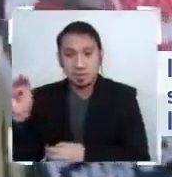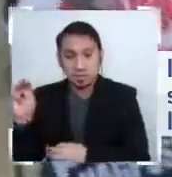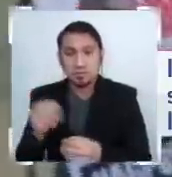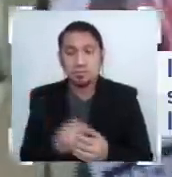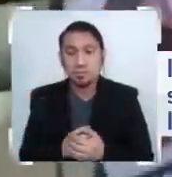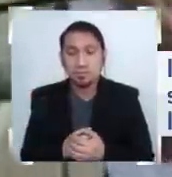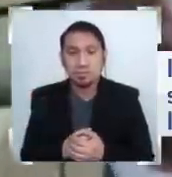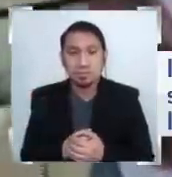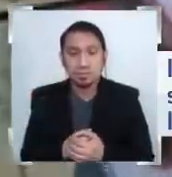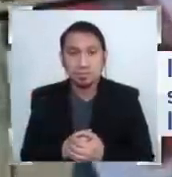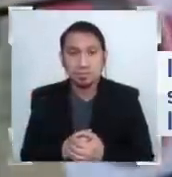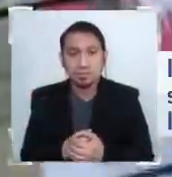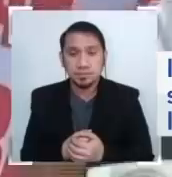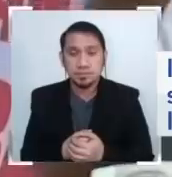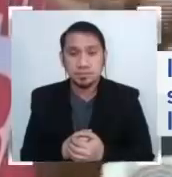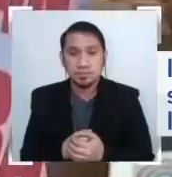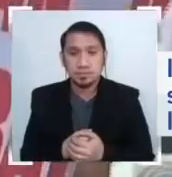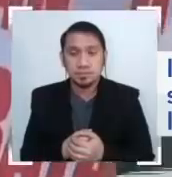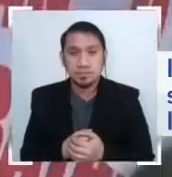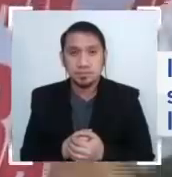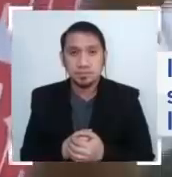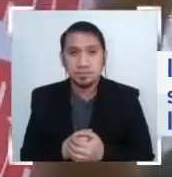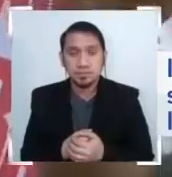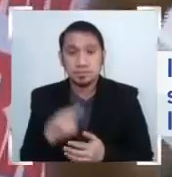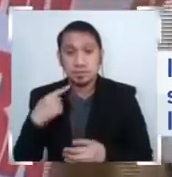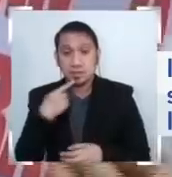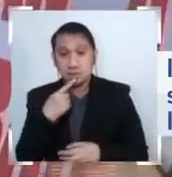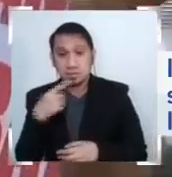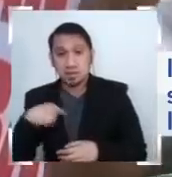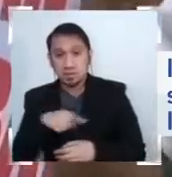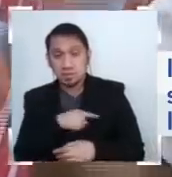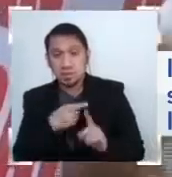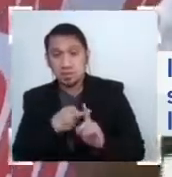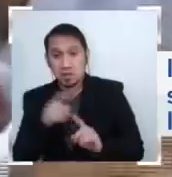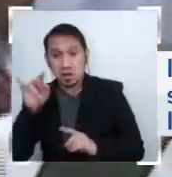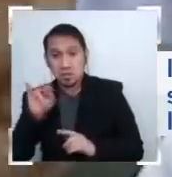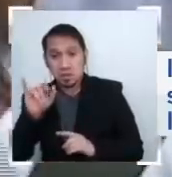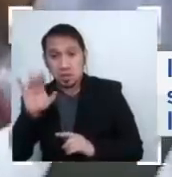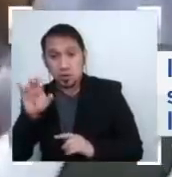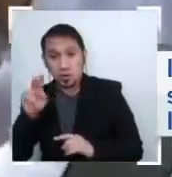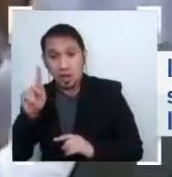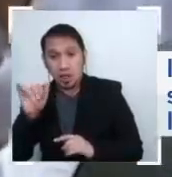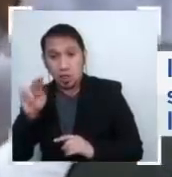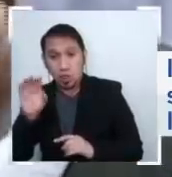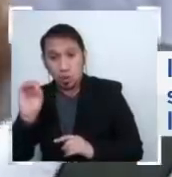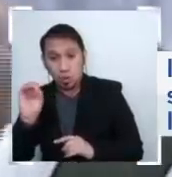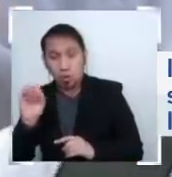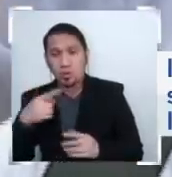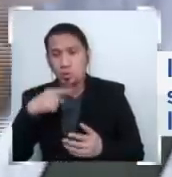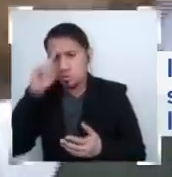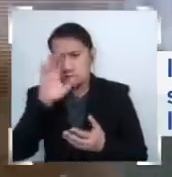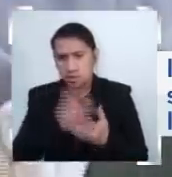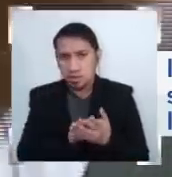Qualify si Marcos! Qualify si Marcos! Kaming mga taga Ilocos Region, kami mga Ilocano, naniniwala na hindi